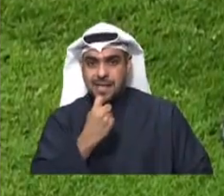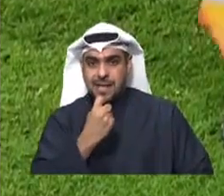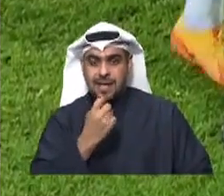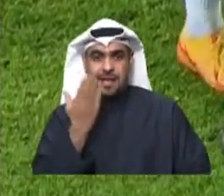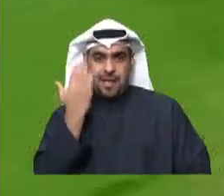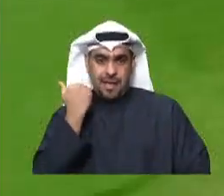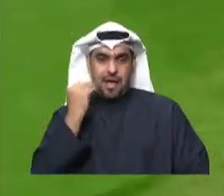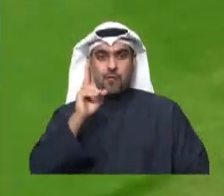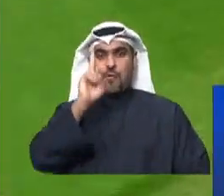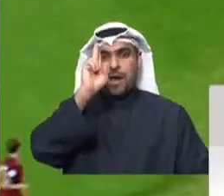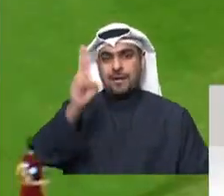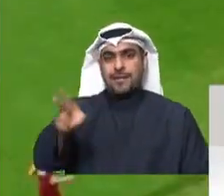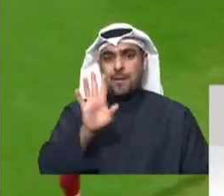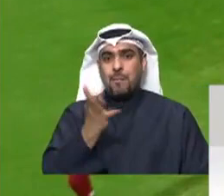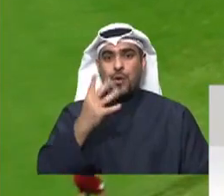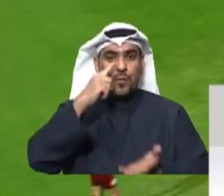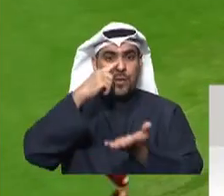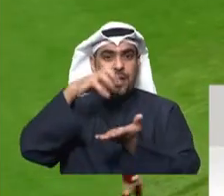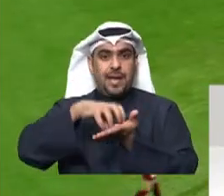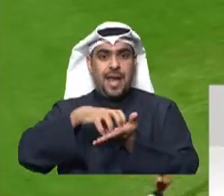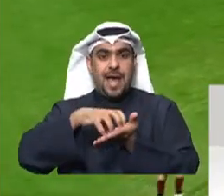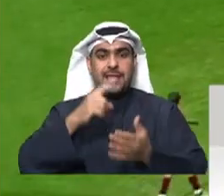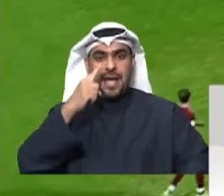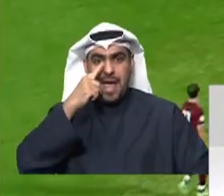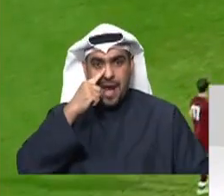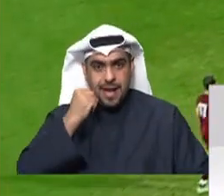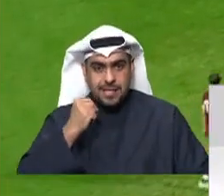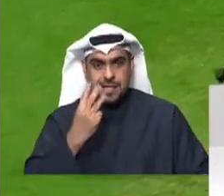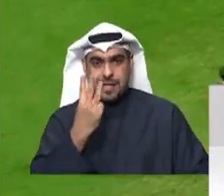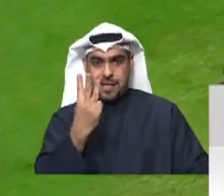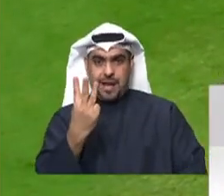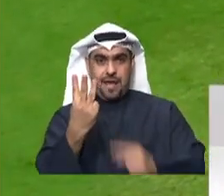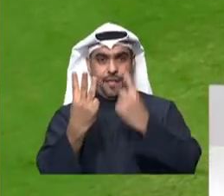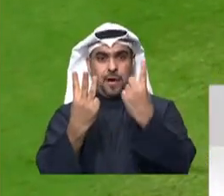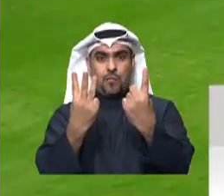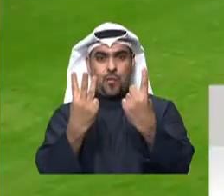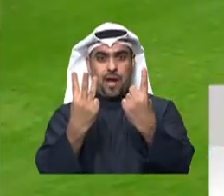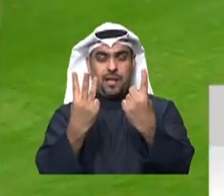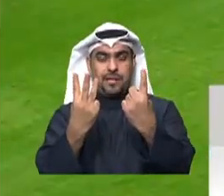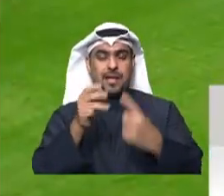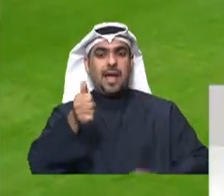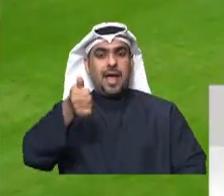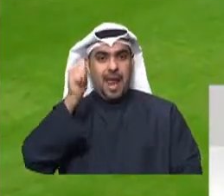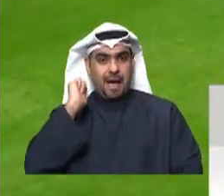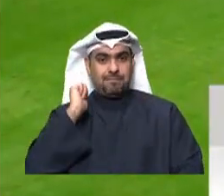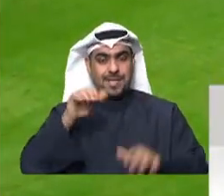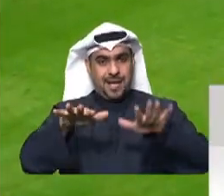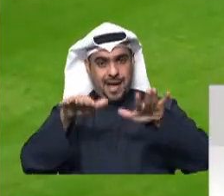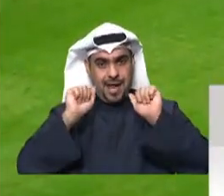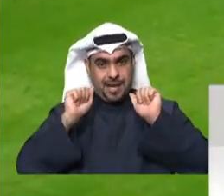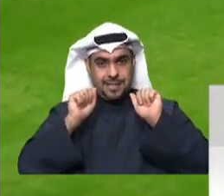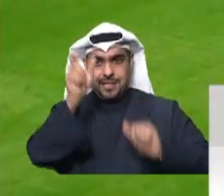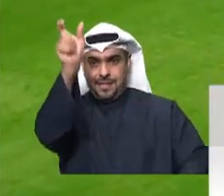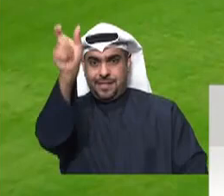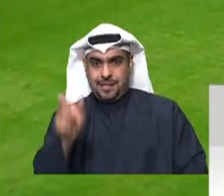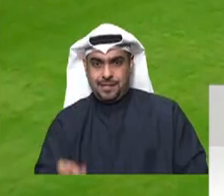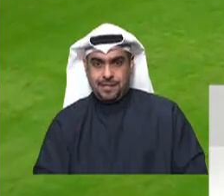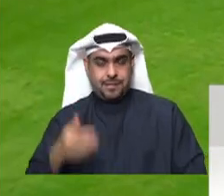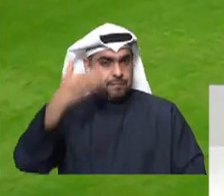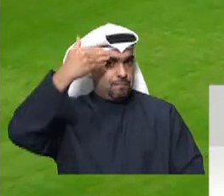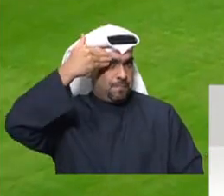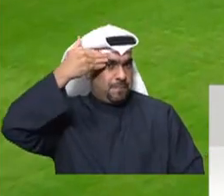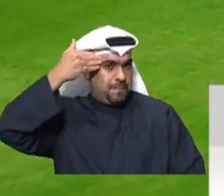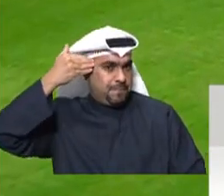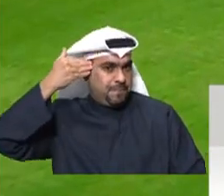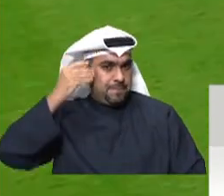النصر بثلاثه اهداف مقابل هدف في ثاني مواجهات دور الثمانيه البارحه. المحترف المغربي حمزه خابه سجل اول